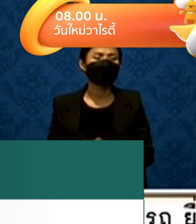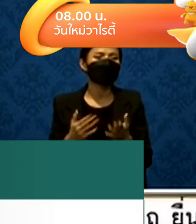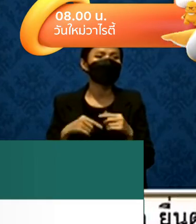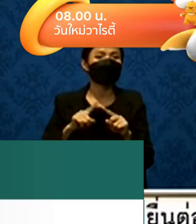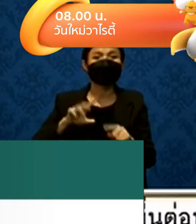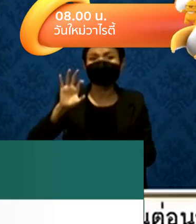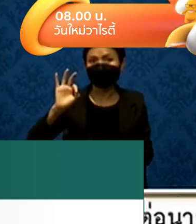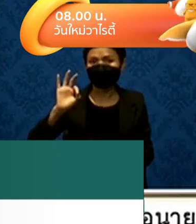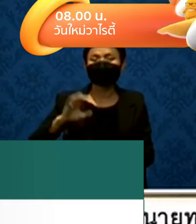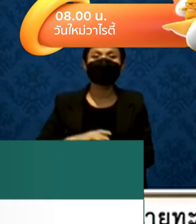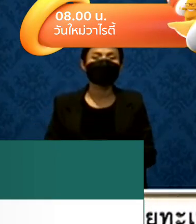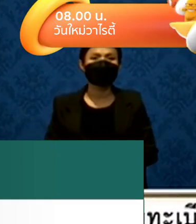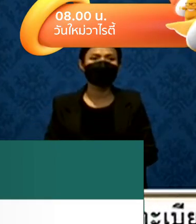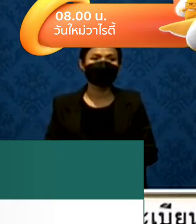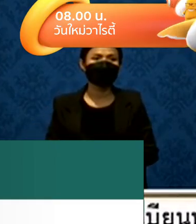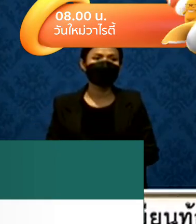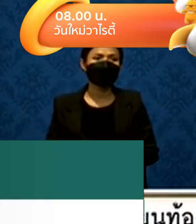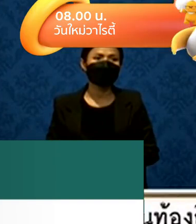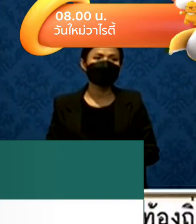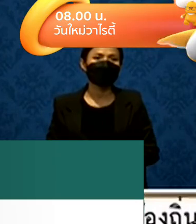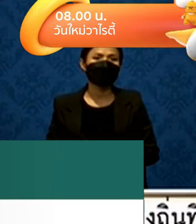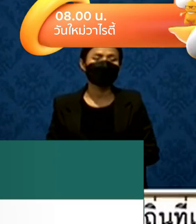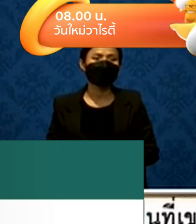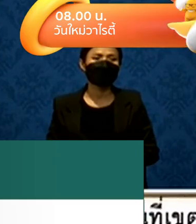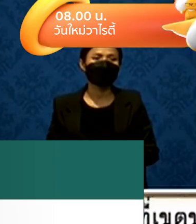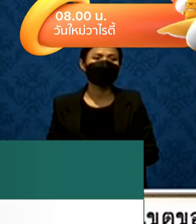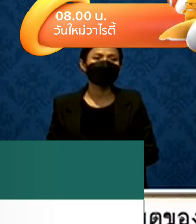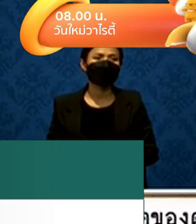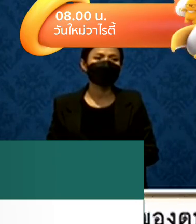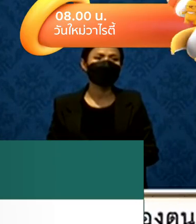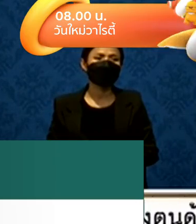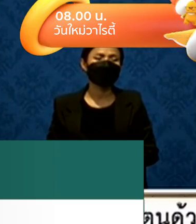แล้วก็รายงานกลับไปที่ท่านอาคมเมื่อวันที่